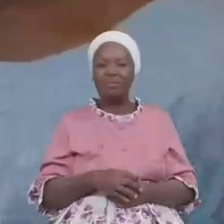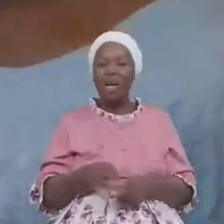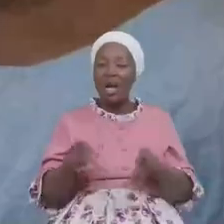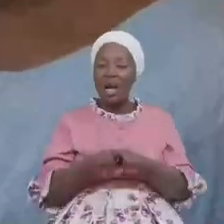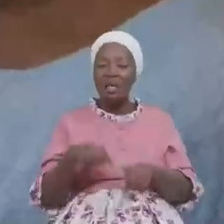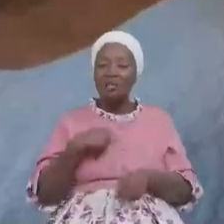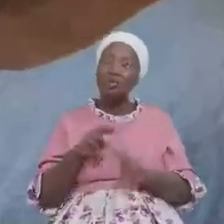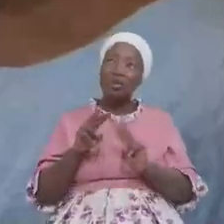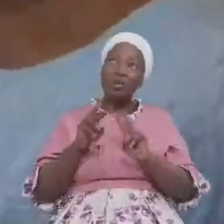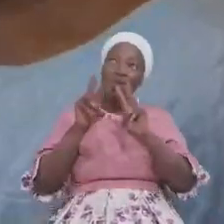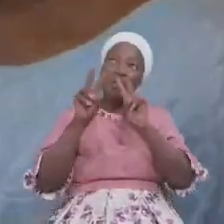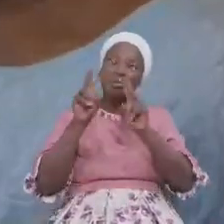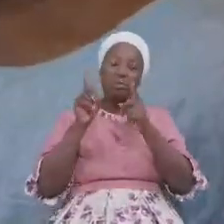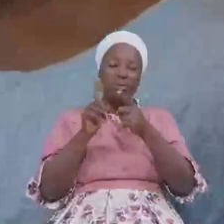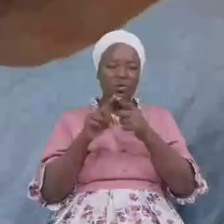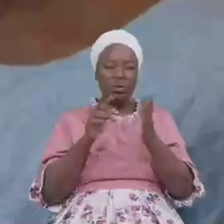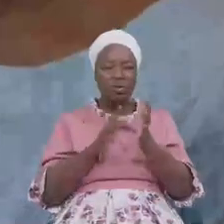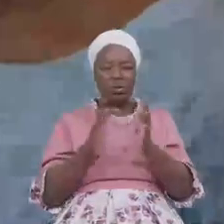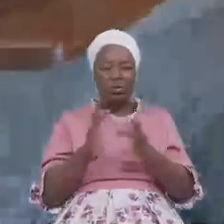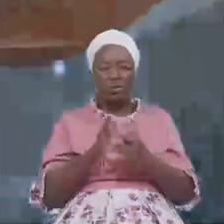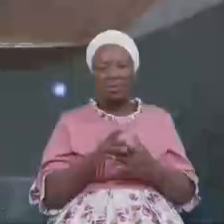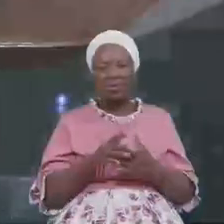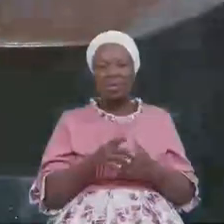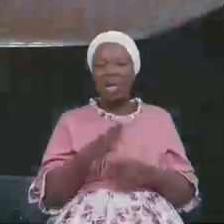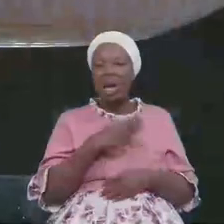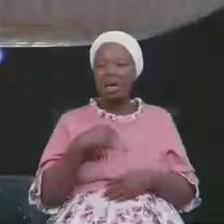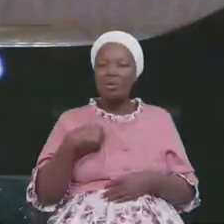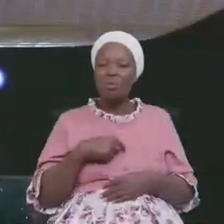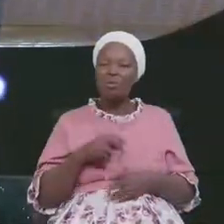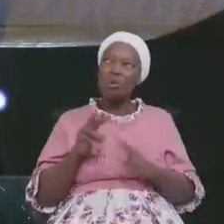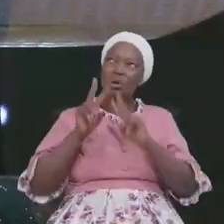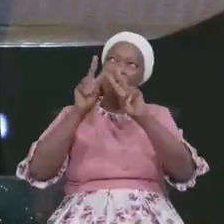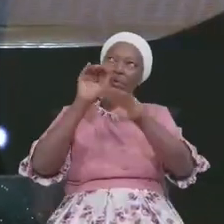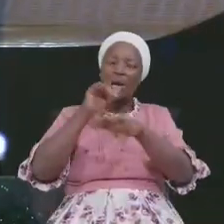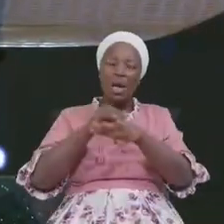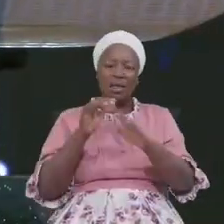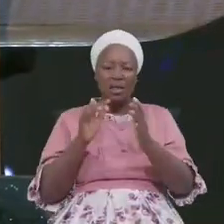Comme nous portons les regards sur Jésus. Et comme nous regardons Jésus,